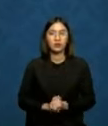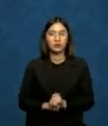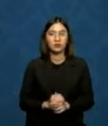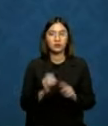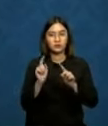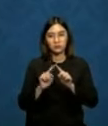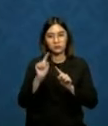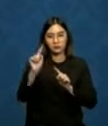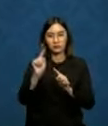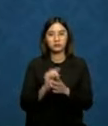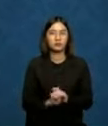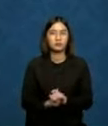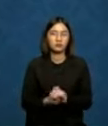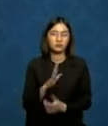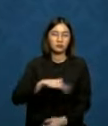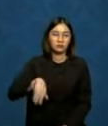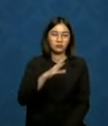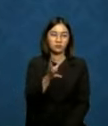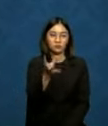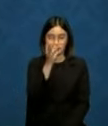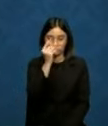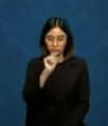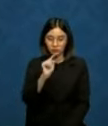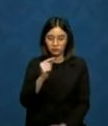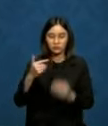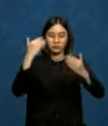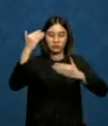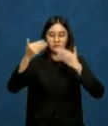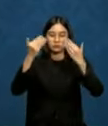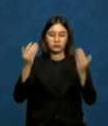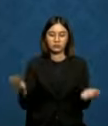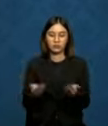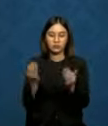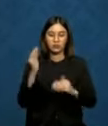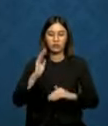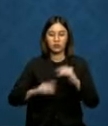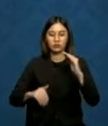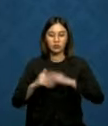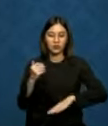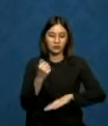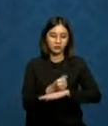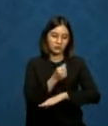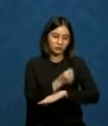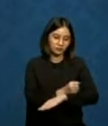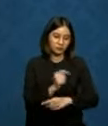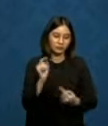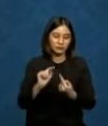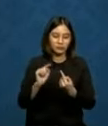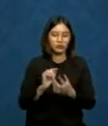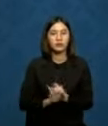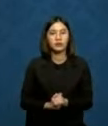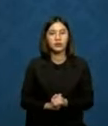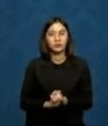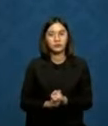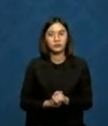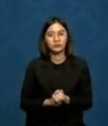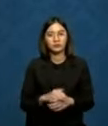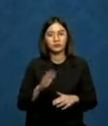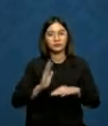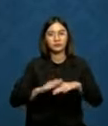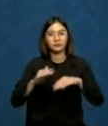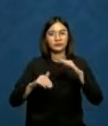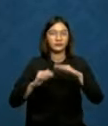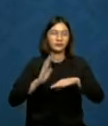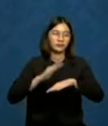ครับท่านต้องไปดูว่ากิจการประเภทที่ส่งเสริมทักษะฝีมือแรงงานที่เป็นการรองรับทักษะฝีมือแรง